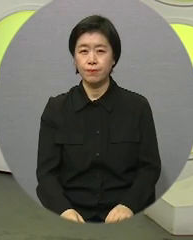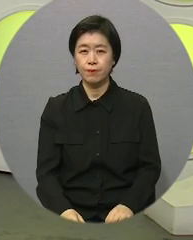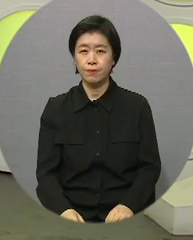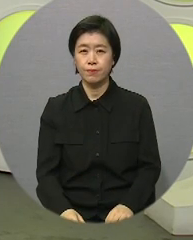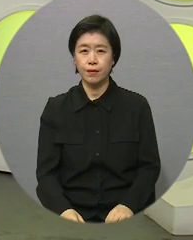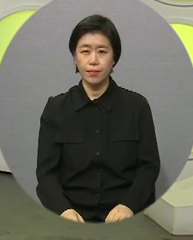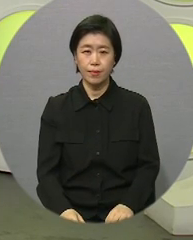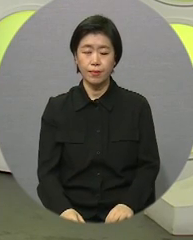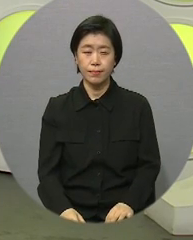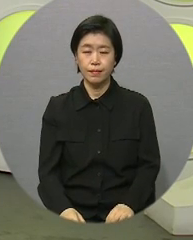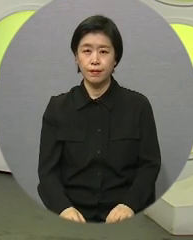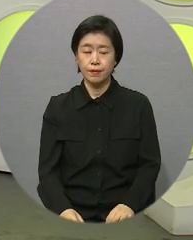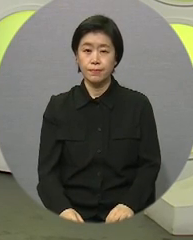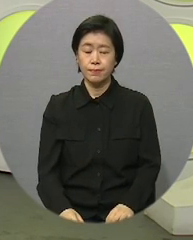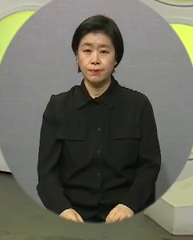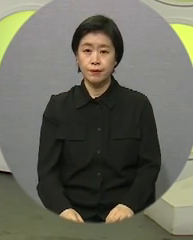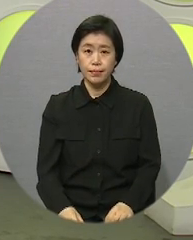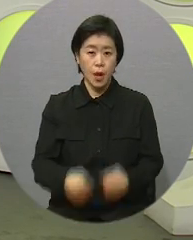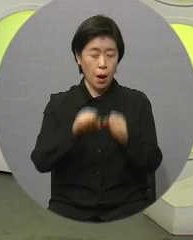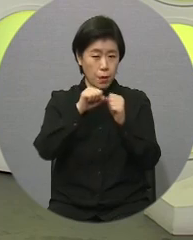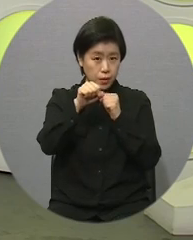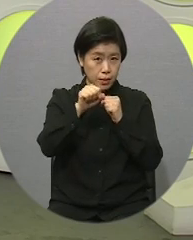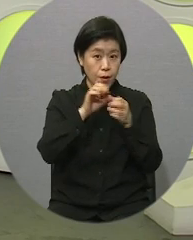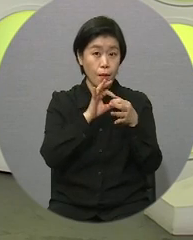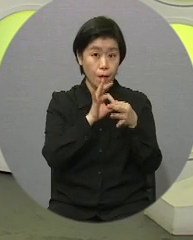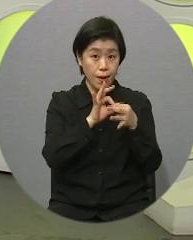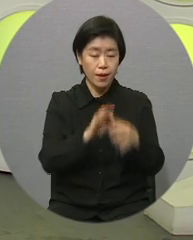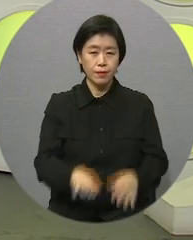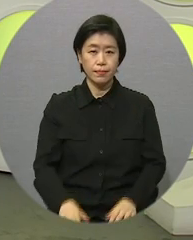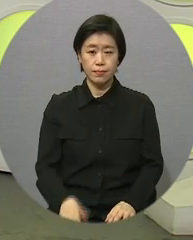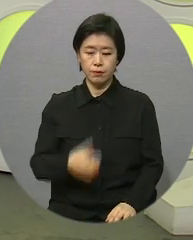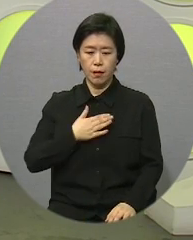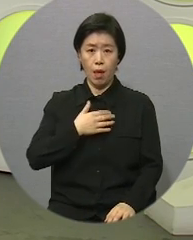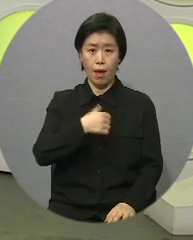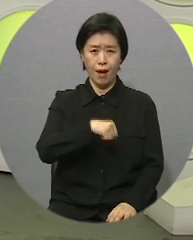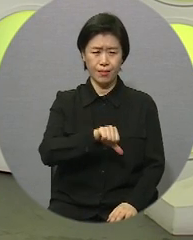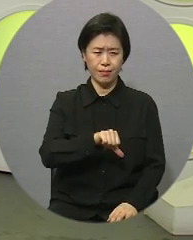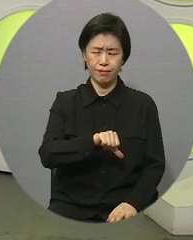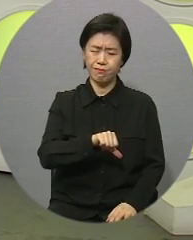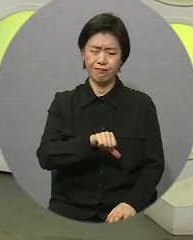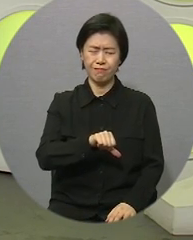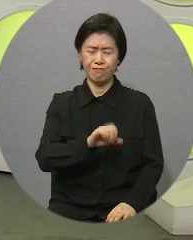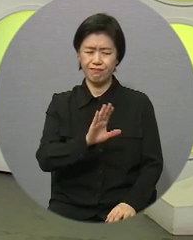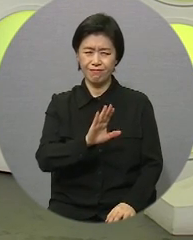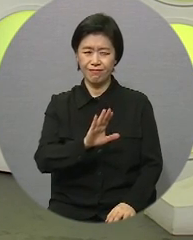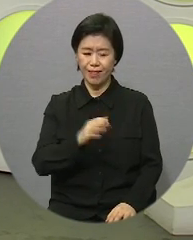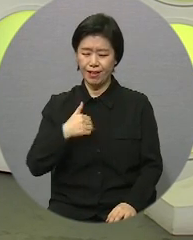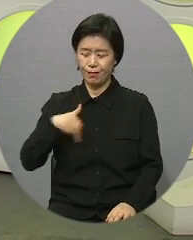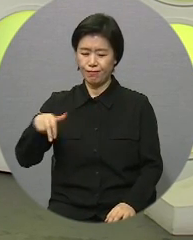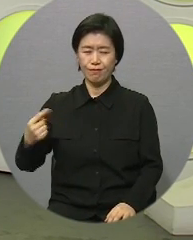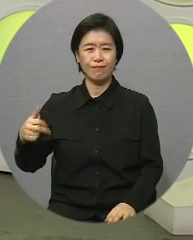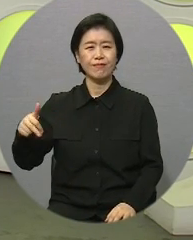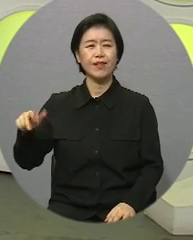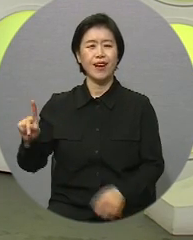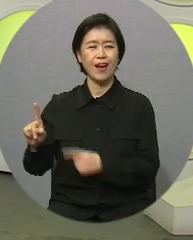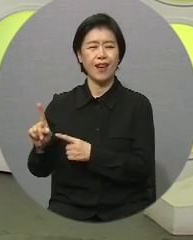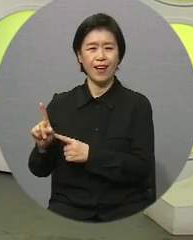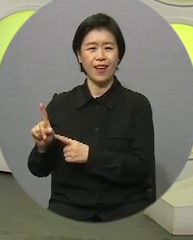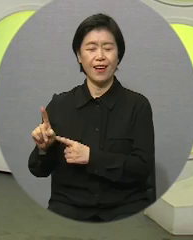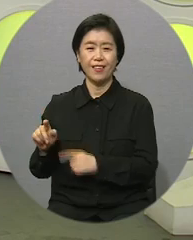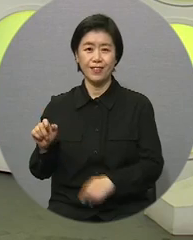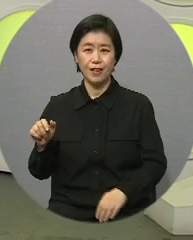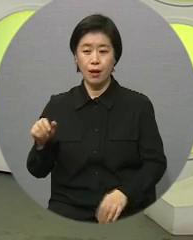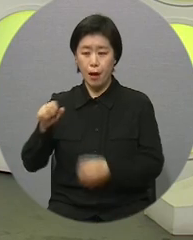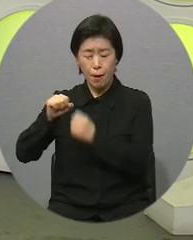이제 아 제 아들보다 제 조카가 그렇게 복싱을 좋아해서네 그 아현동에서